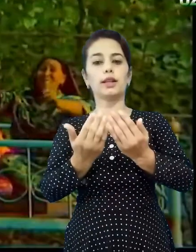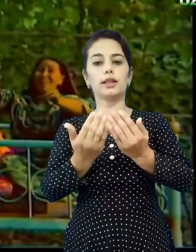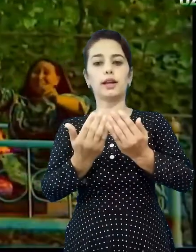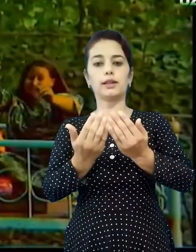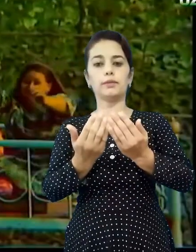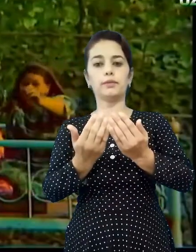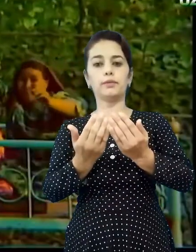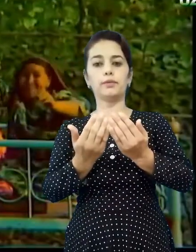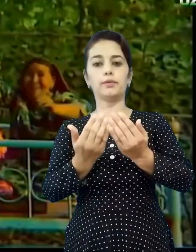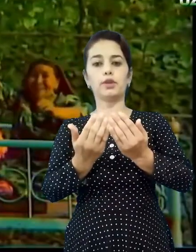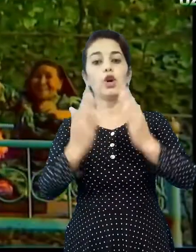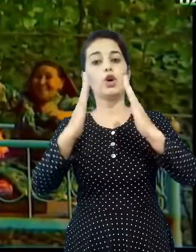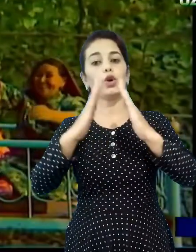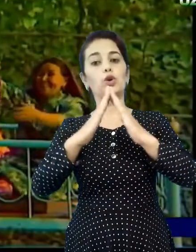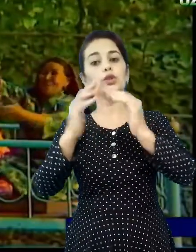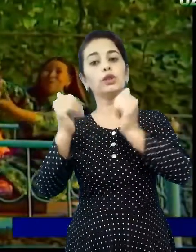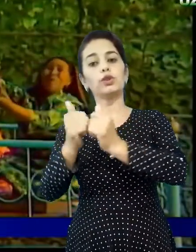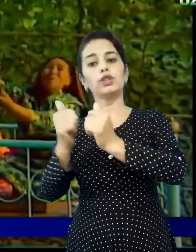duo qiladilar.